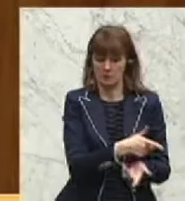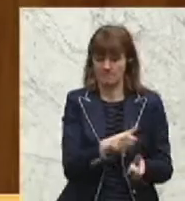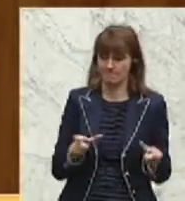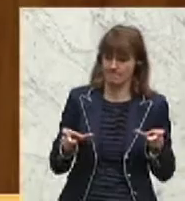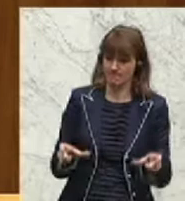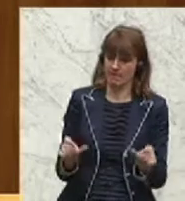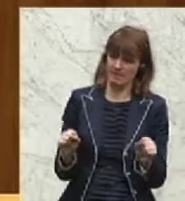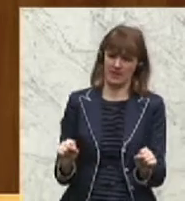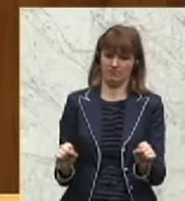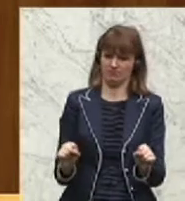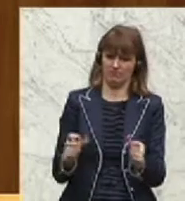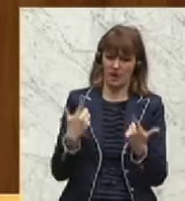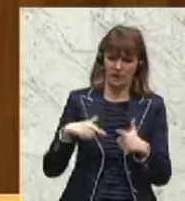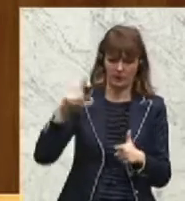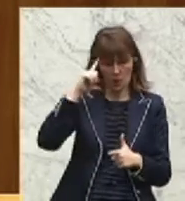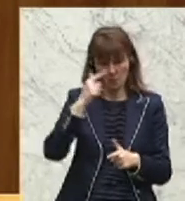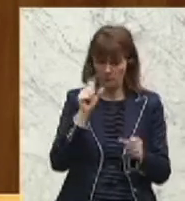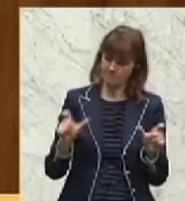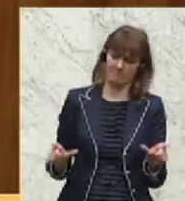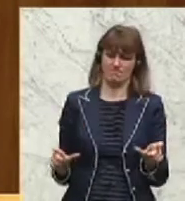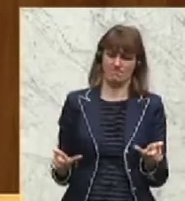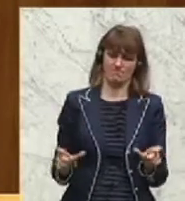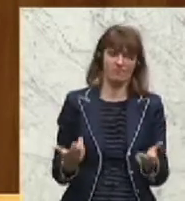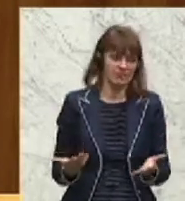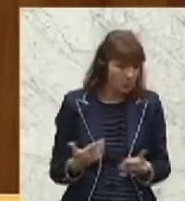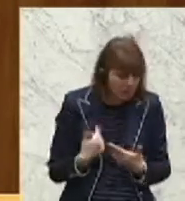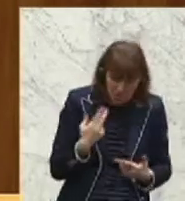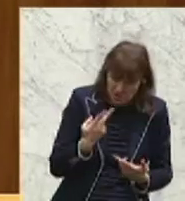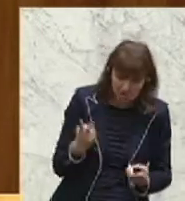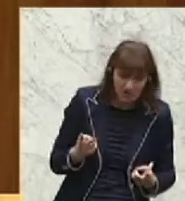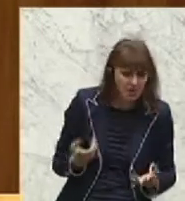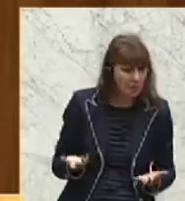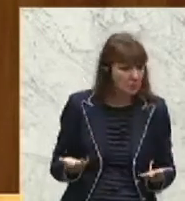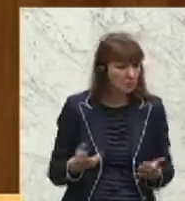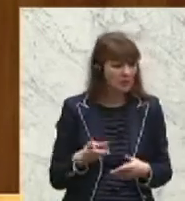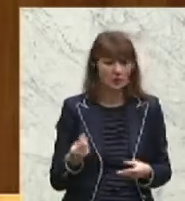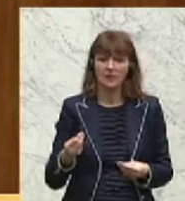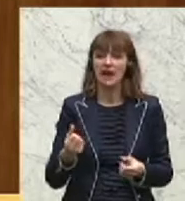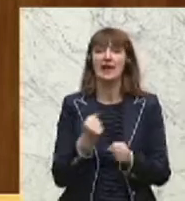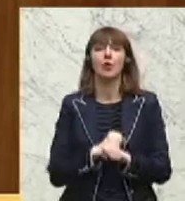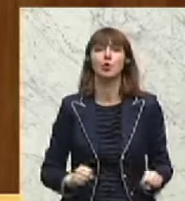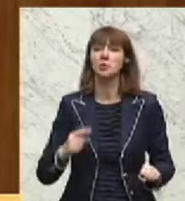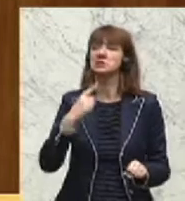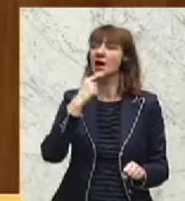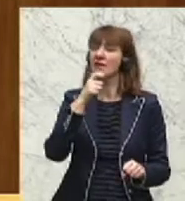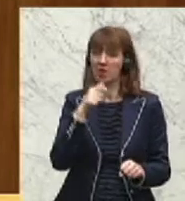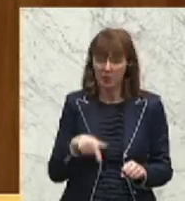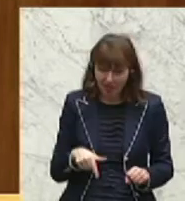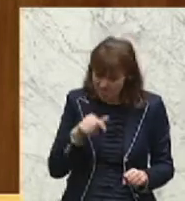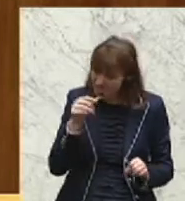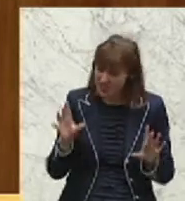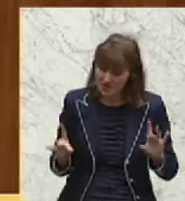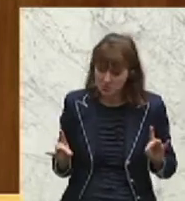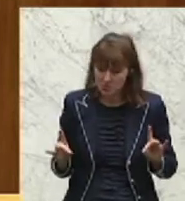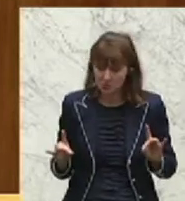den erbittertsten Widerstand der Landeshauptleute, und das ist nicht einsehbar. Unter dem völlig falschen Schlachtruf der Finanzautonomie, was mit dem gar nichts zu tun hat, hier geht es nur